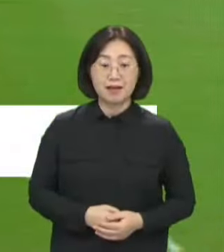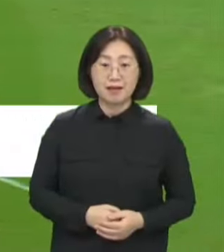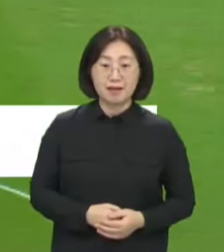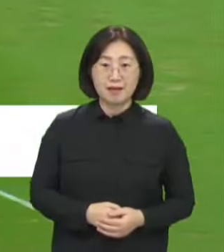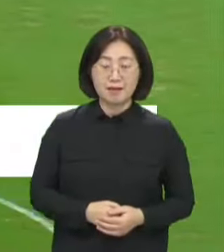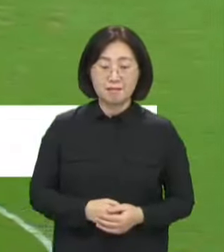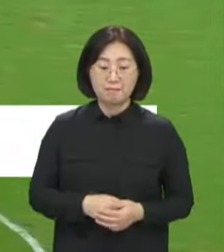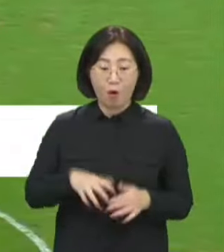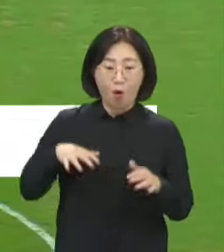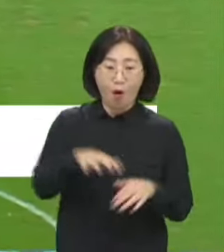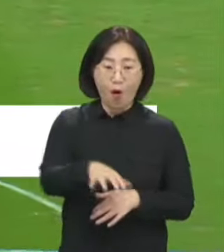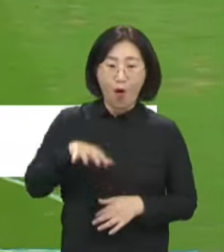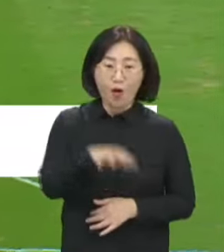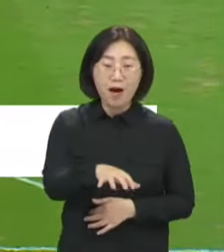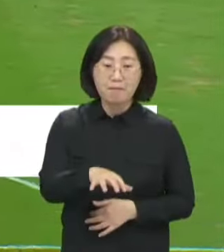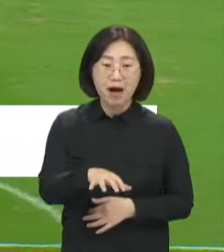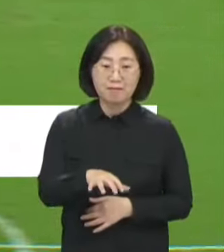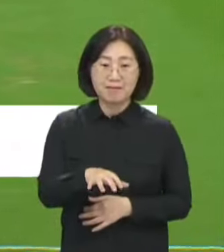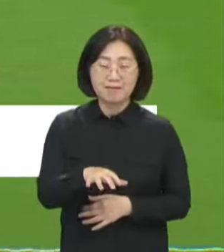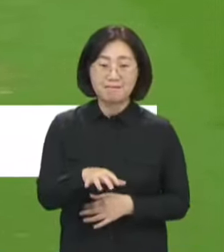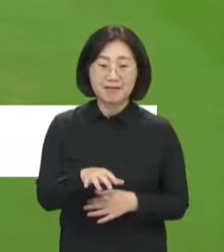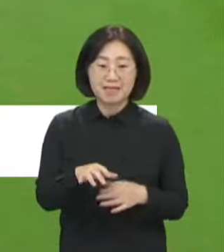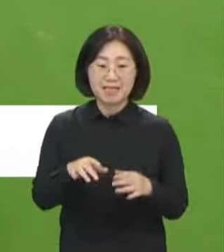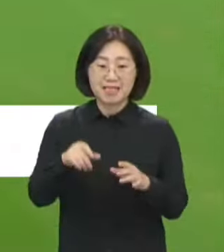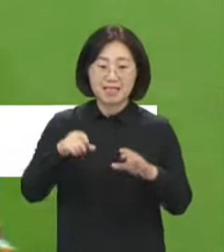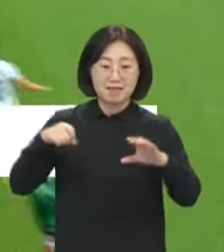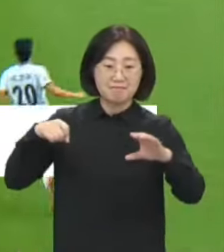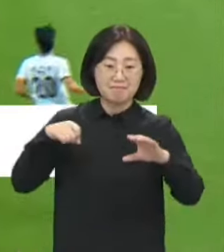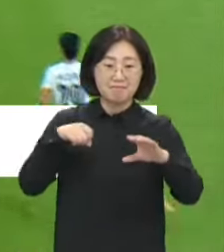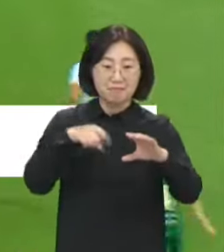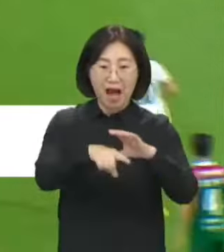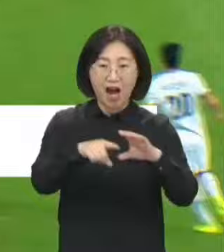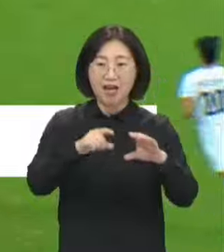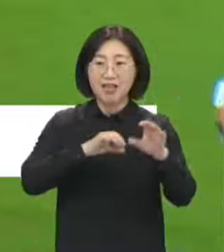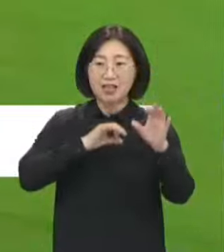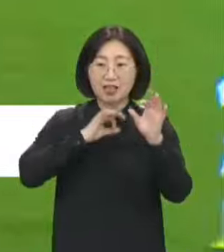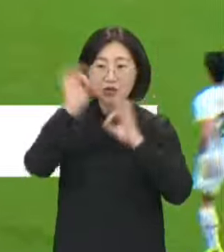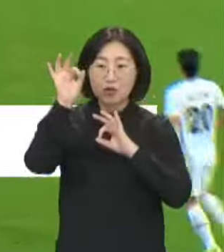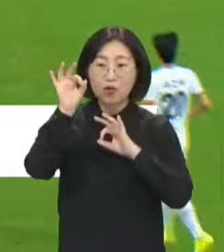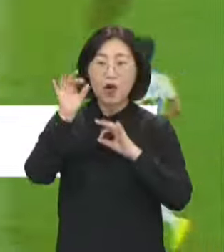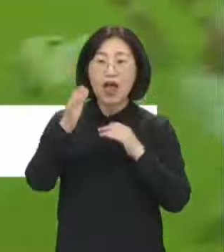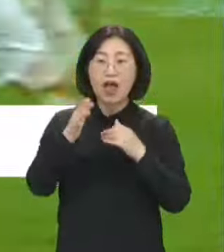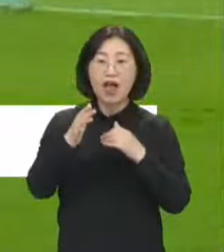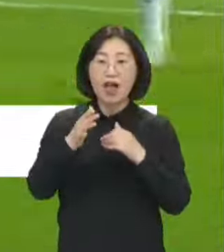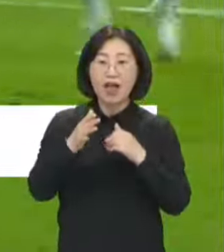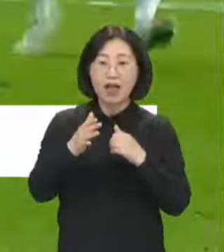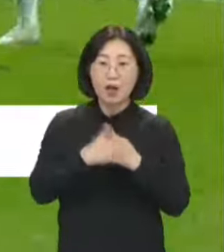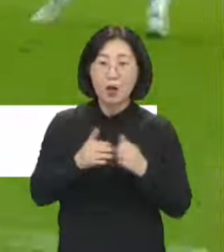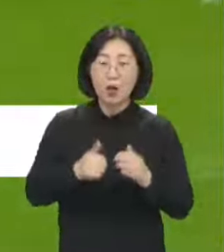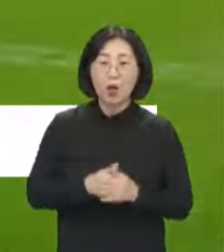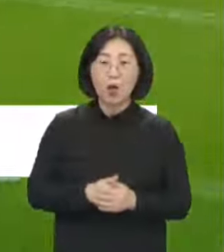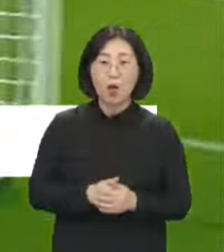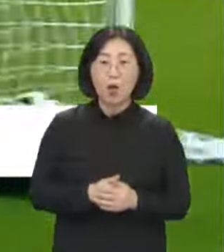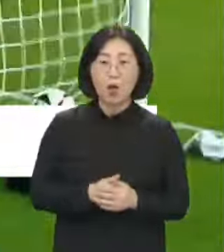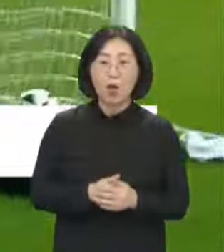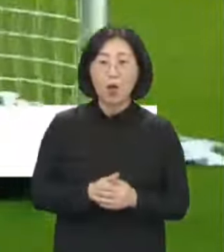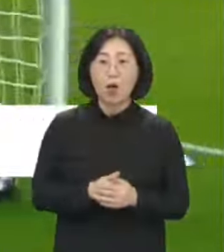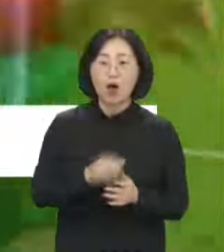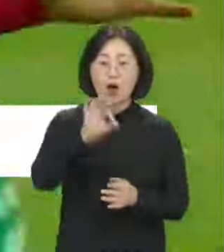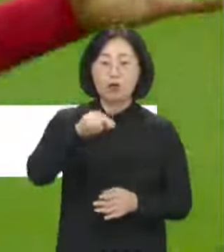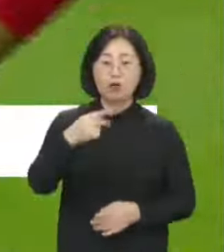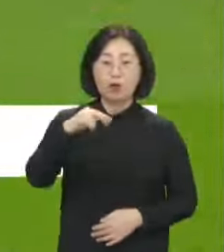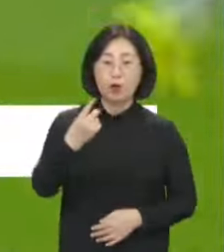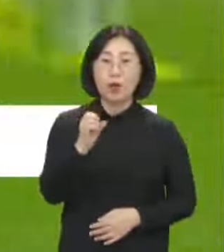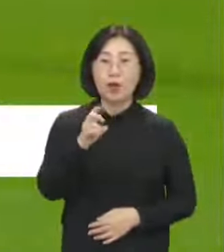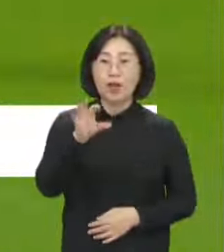준비된 강한 압박은 경기 시작부터 상대 골키퍼의 실책을 만들었고 슈퍼루키 윤도영의 K리그 데뷔골로